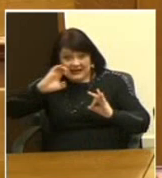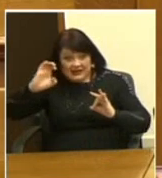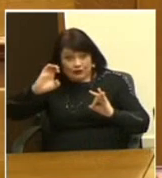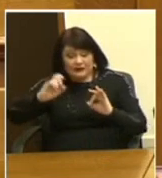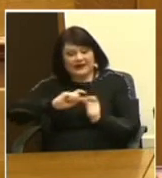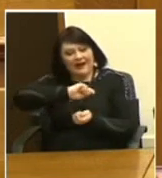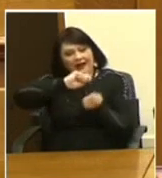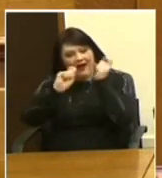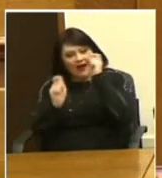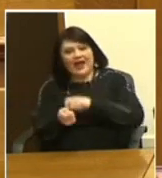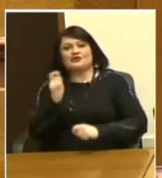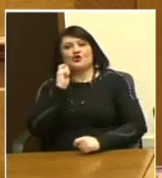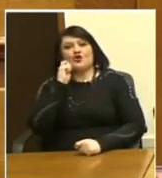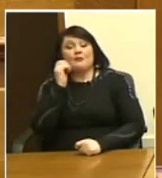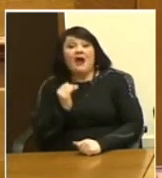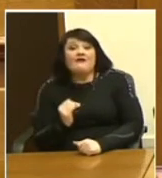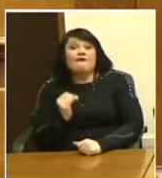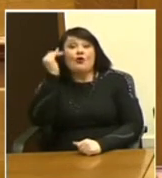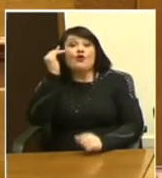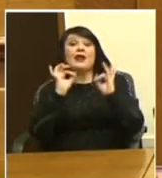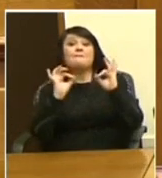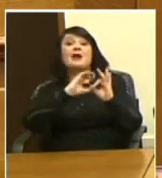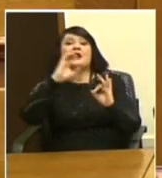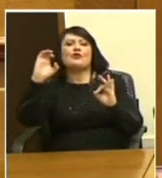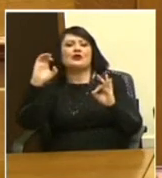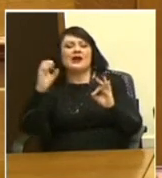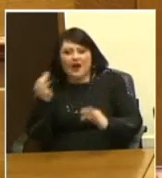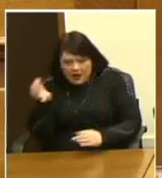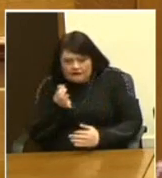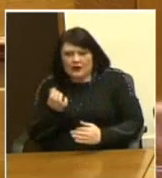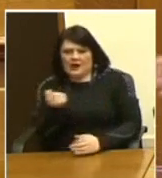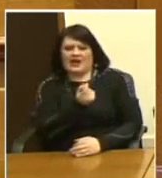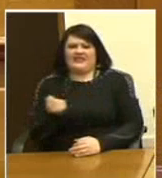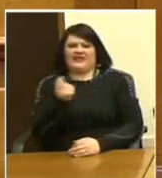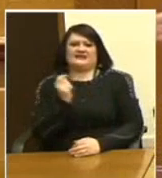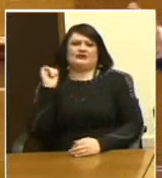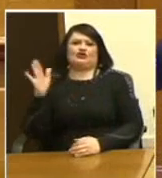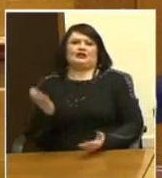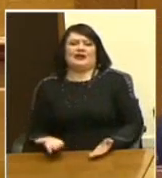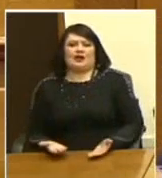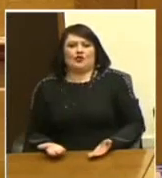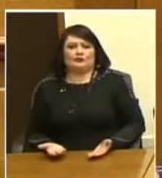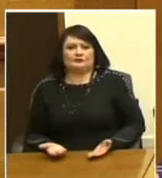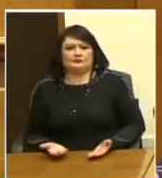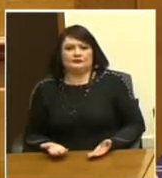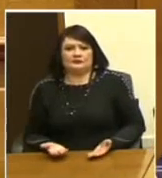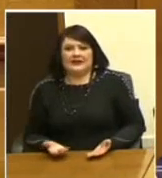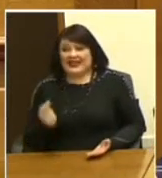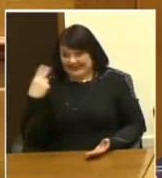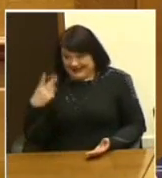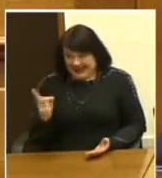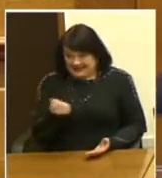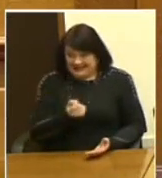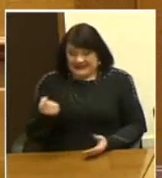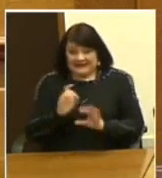αλλάζει όνομα και γίνεται Βόρεια Μακεδονία. Αυτό έλεγαν. Και μάλιστα, τα μέσα ενημέρωσης που σας υποστηρίζουν δεν